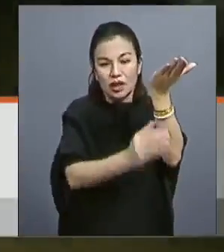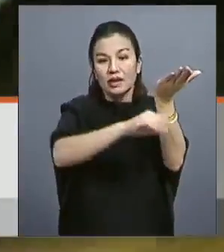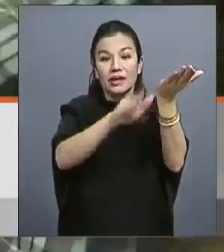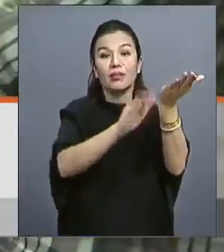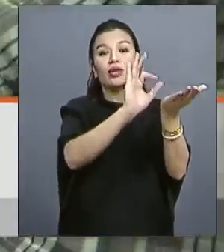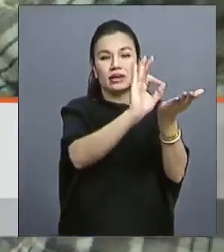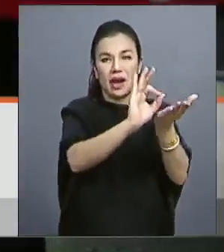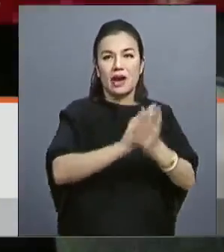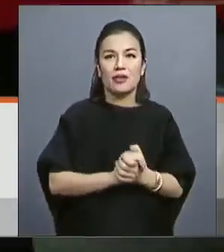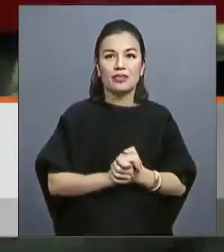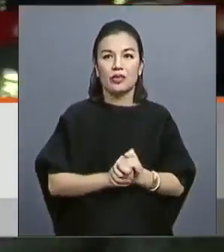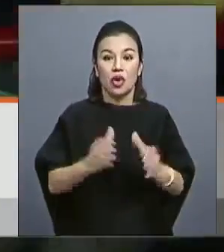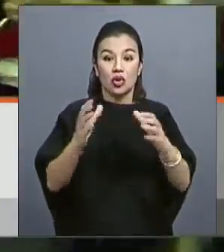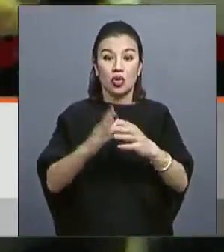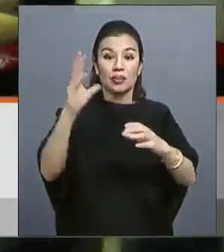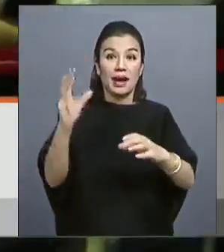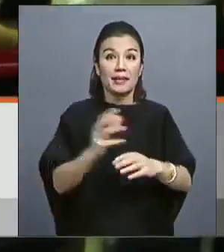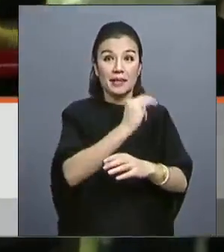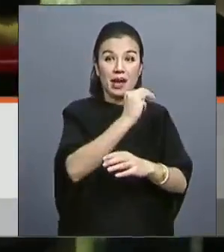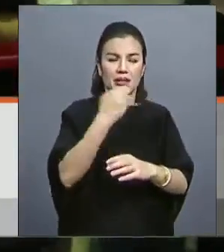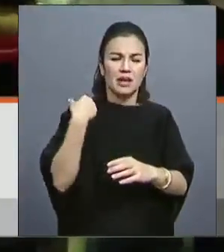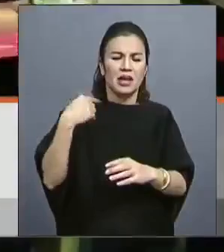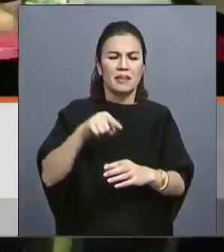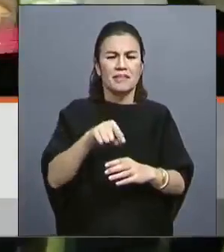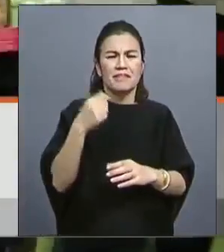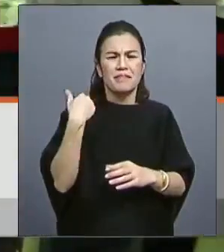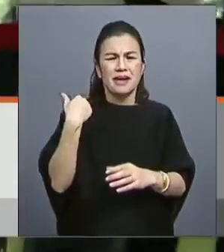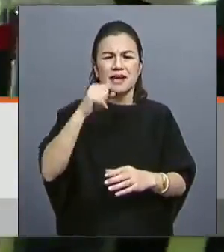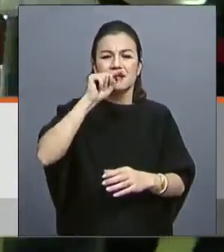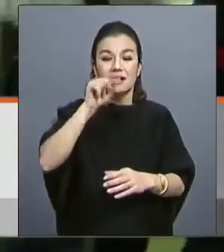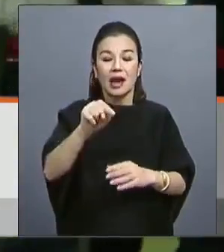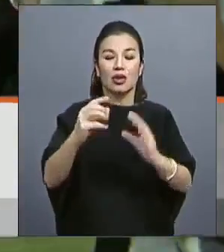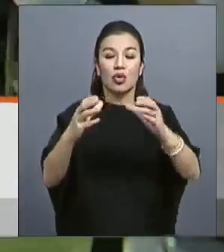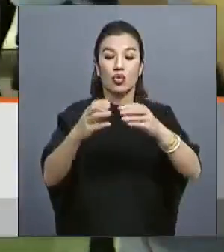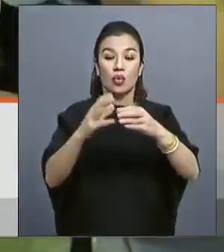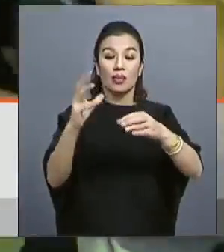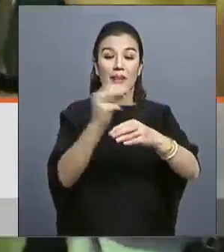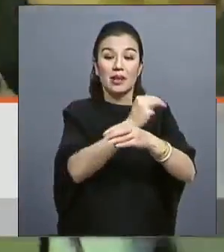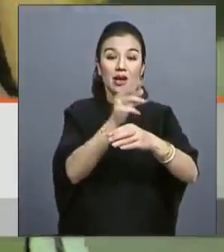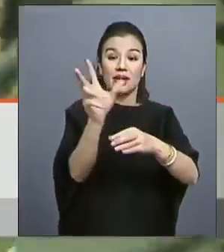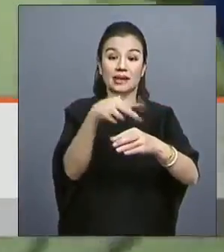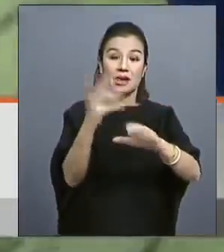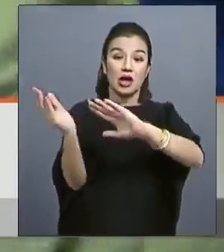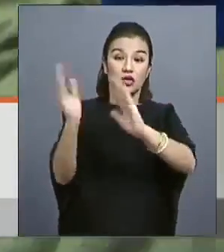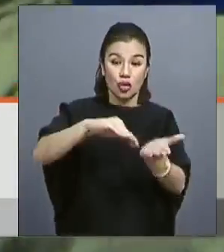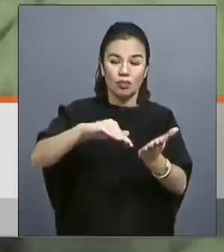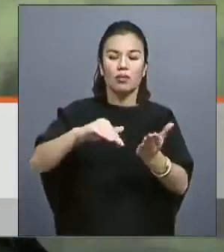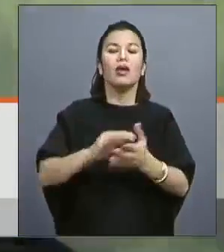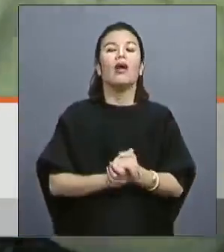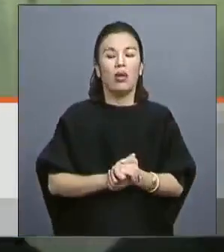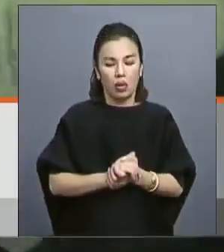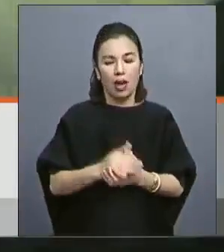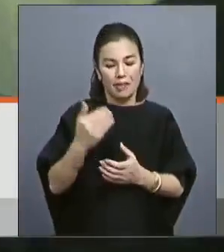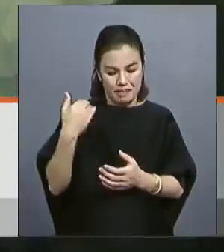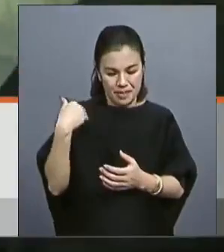นายทะเบียนพรรคการเมืองยื่นเรื่องให้ศาลรัฐธรรมนูญมีคำสั่งให้ยุบพรรคเป็นไปตามพรบประกอบรัฐธรรมนูญว่าด้วยพรรคการเมือง